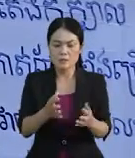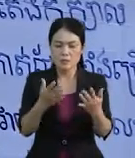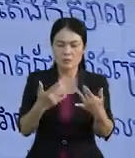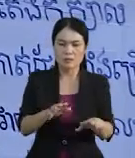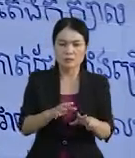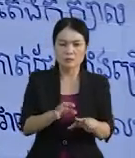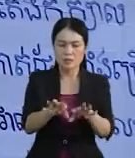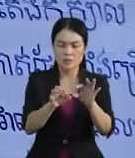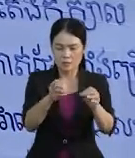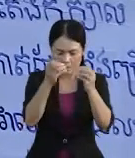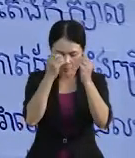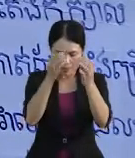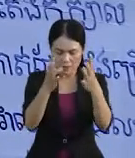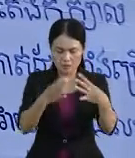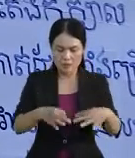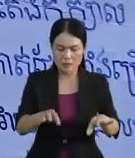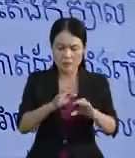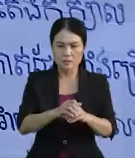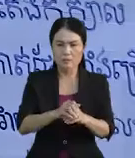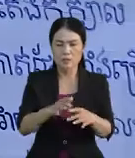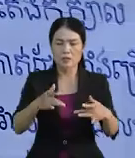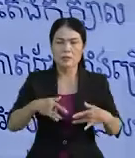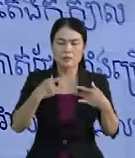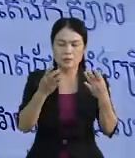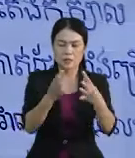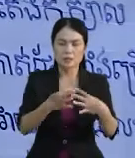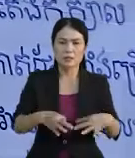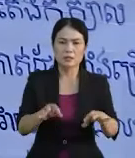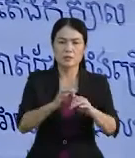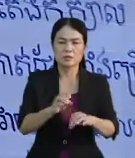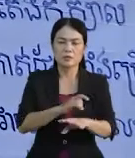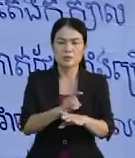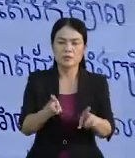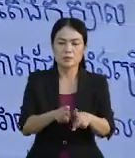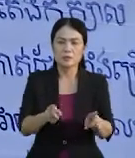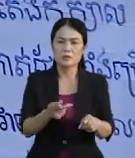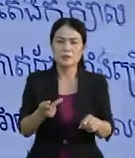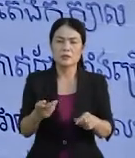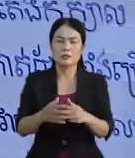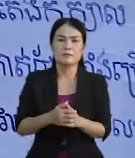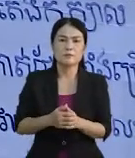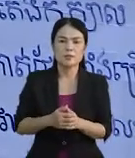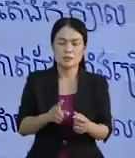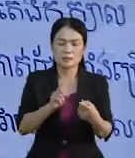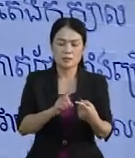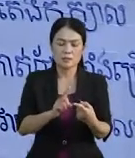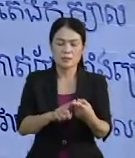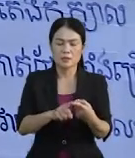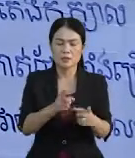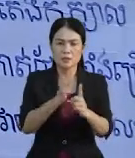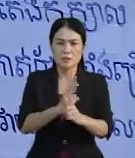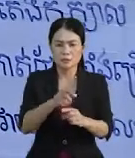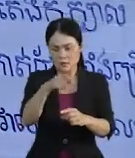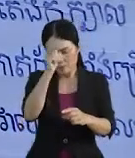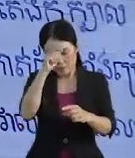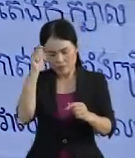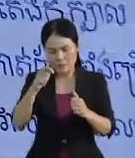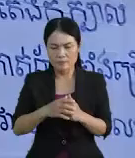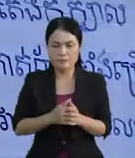giấy thà srong bò rà miên sầm khăn rư có bật tà ca sầm khăn bình nắc đôi khní bà tì mùi tam dạ sẽ